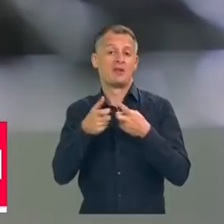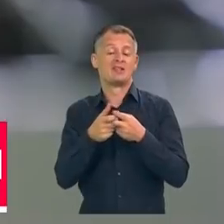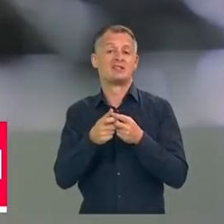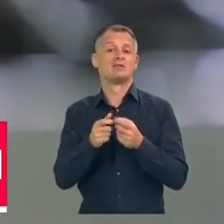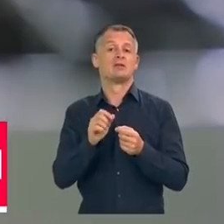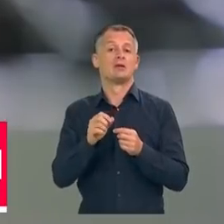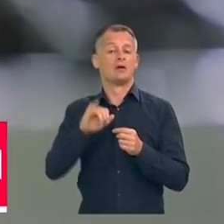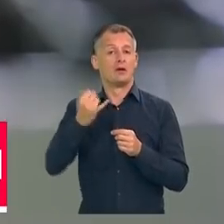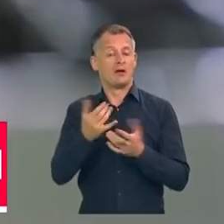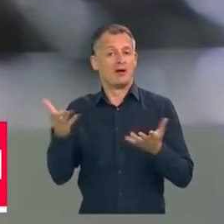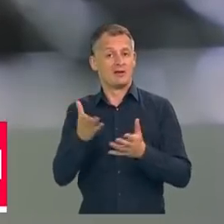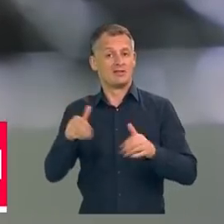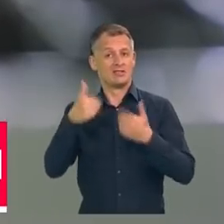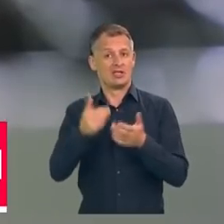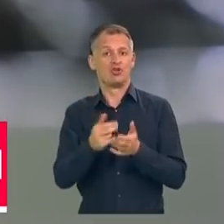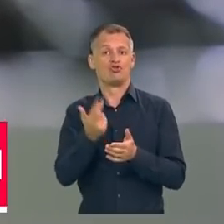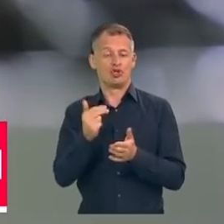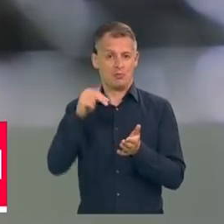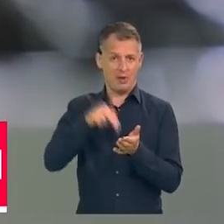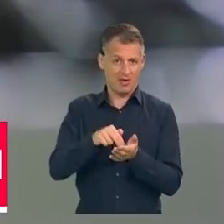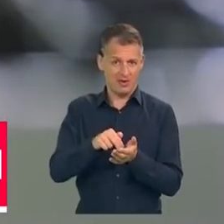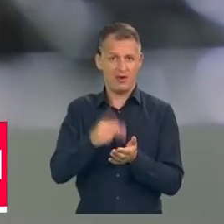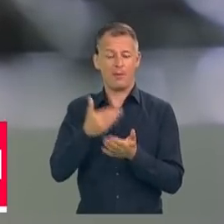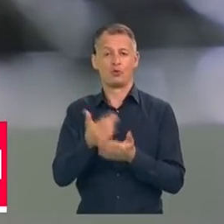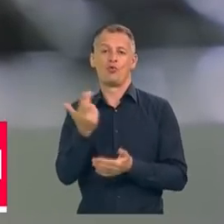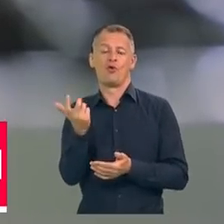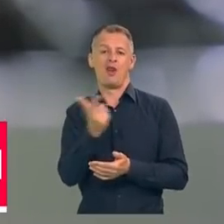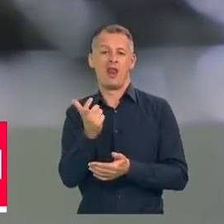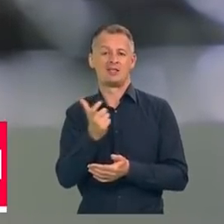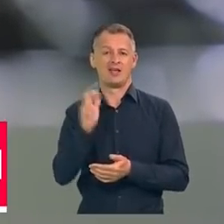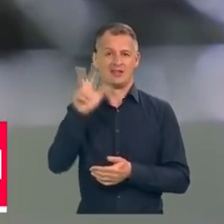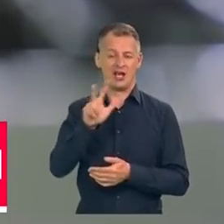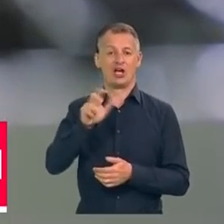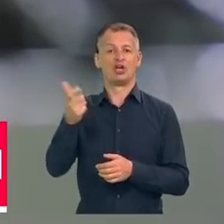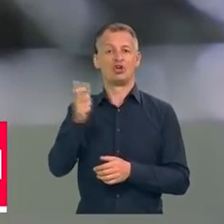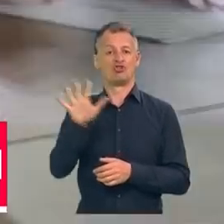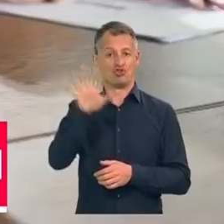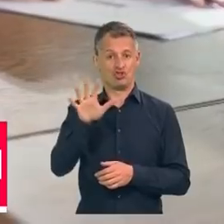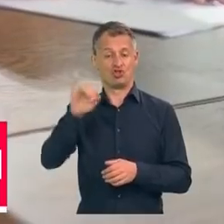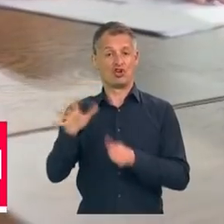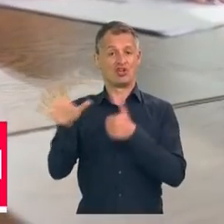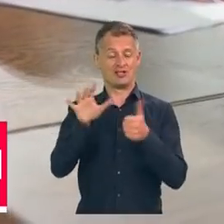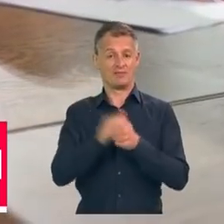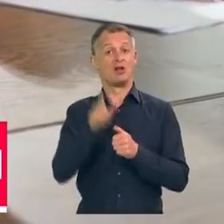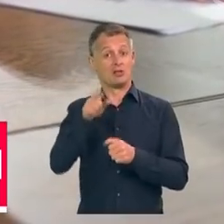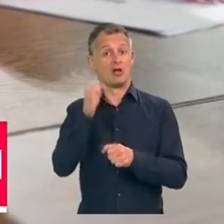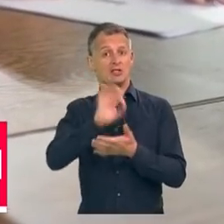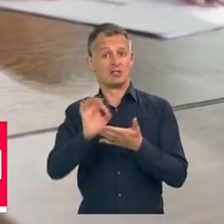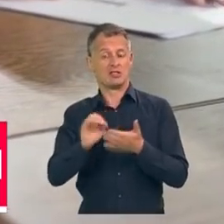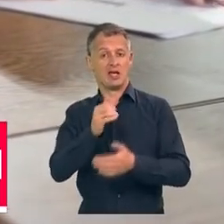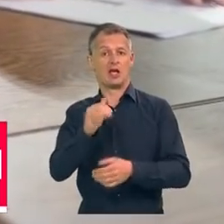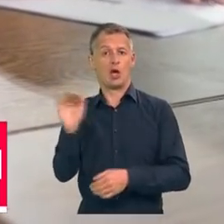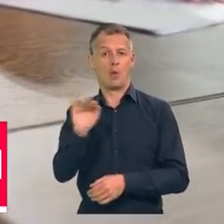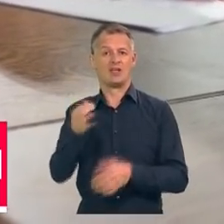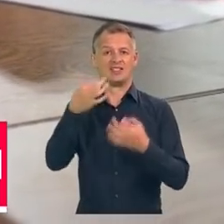deja 15.000 de teste de matematică pentru clasa a 3-a, a 5-a și a 6-a. În acest sens au fost completate de către copii și